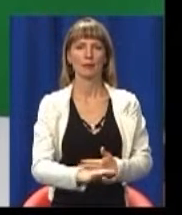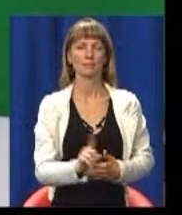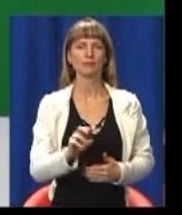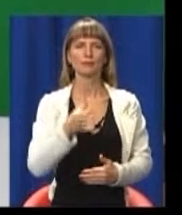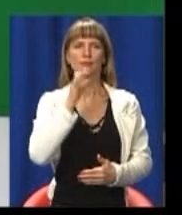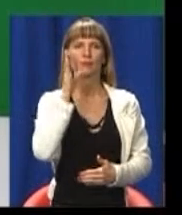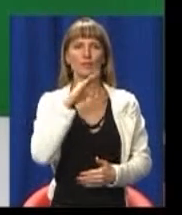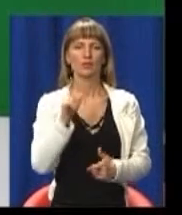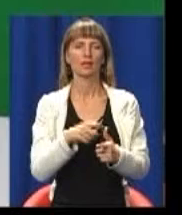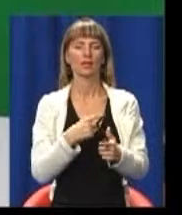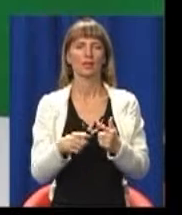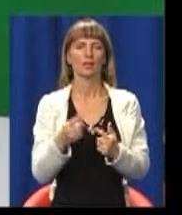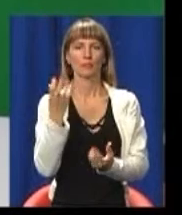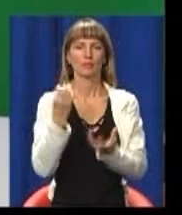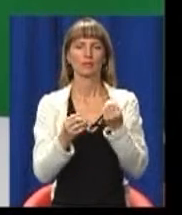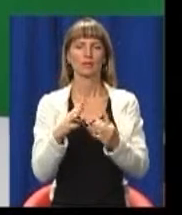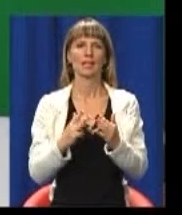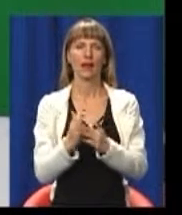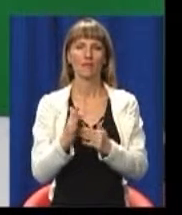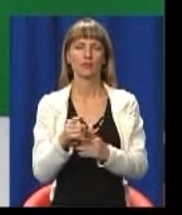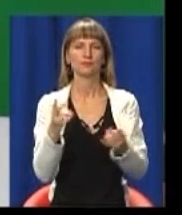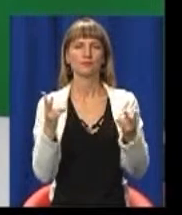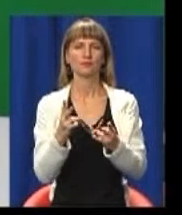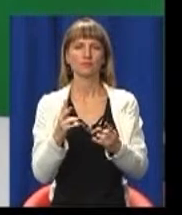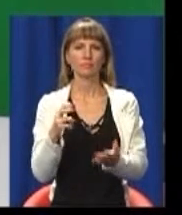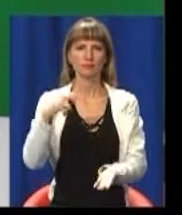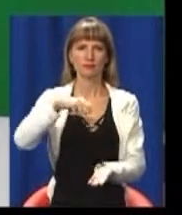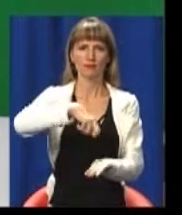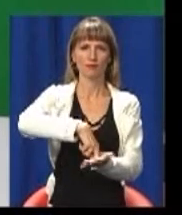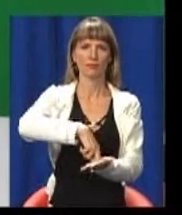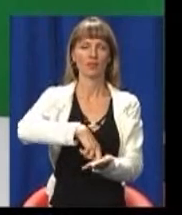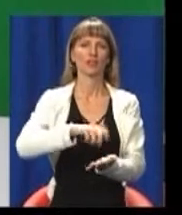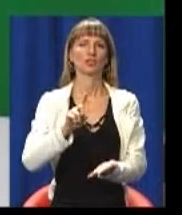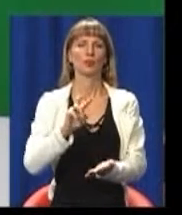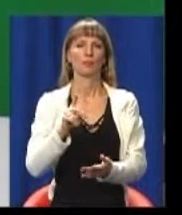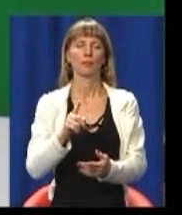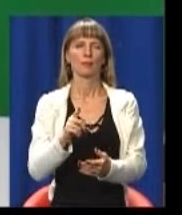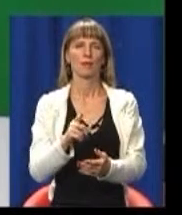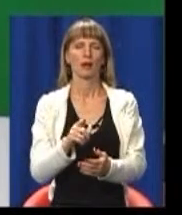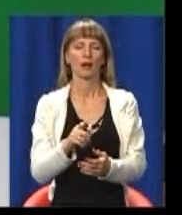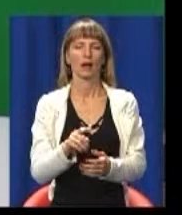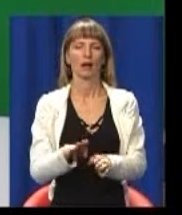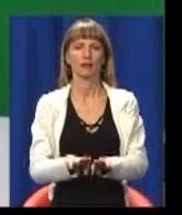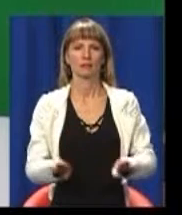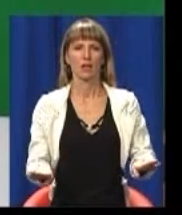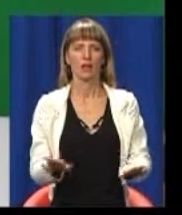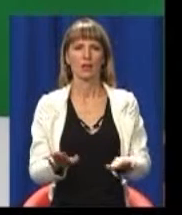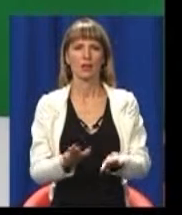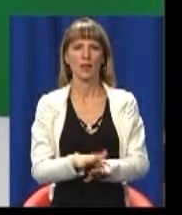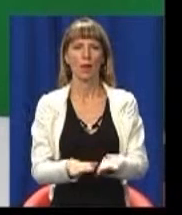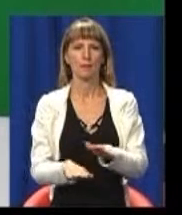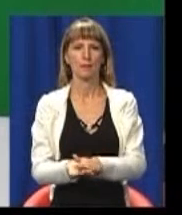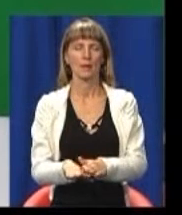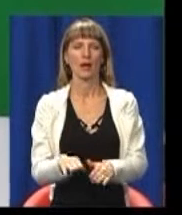попити водички або пощипати травичку, йому доводиться ставати навколішки або дуже широко розставляти лапи. Крім